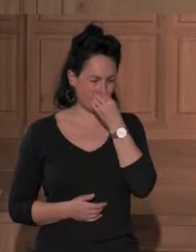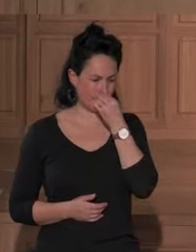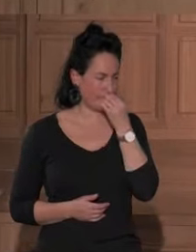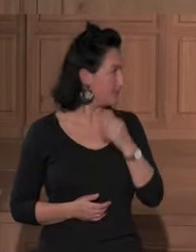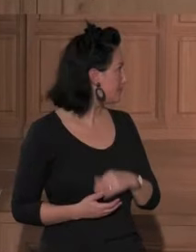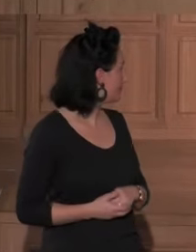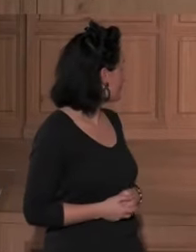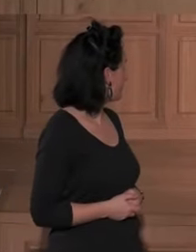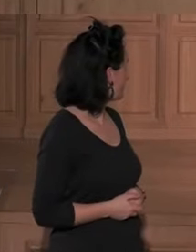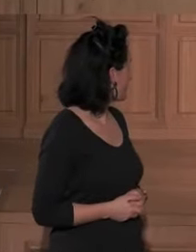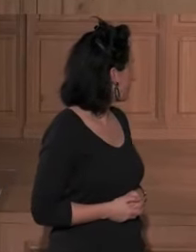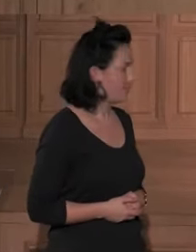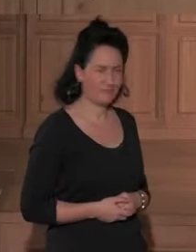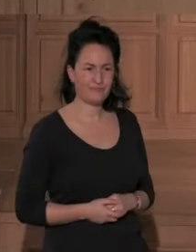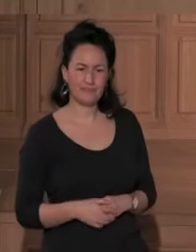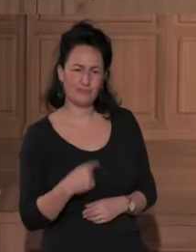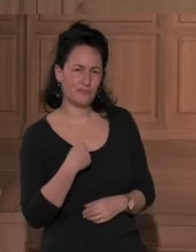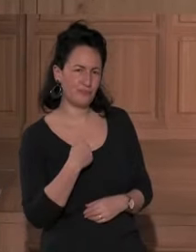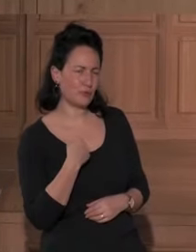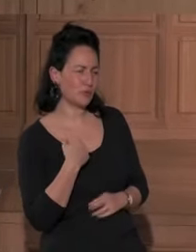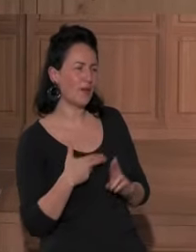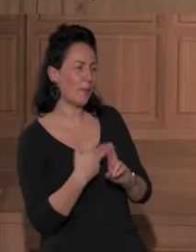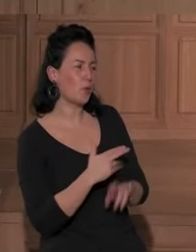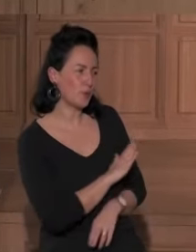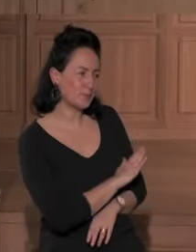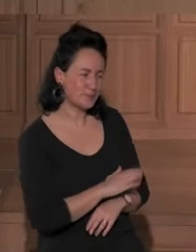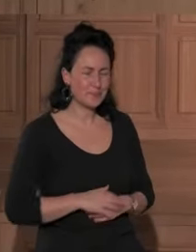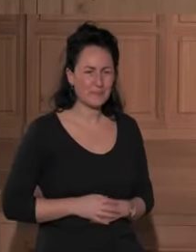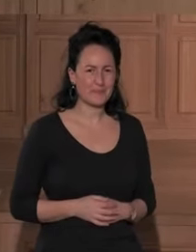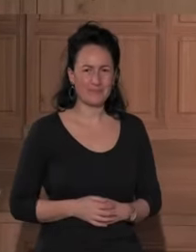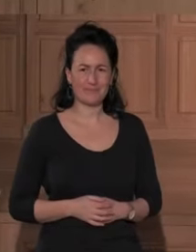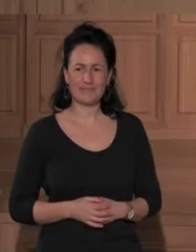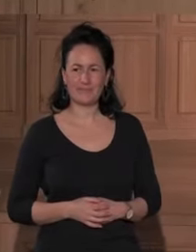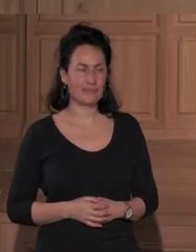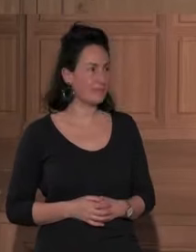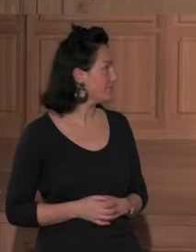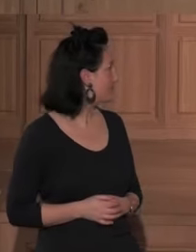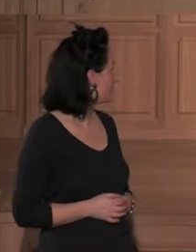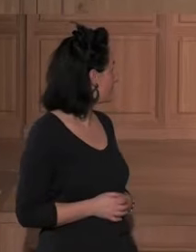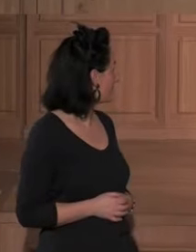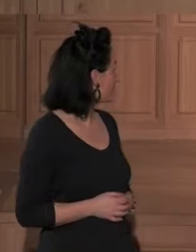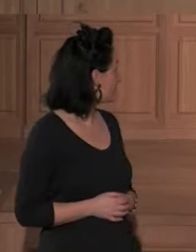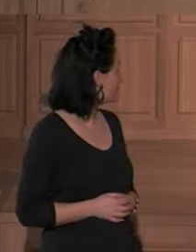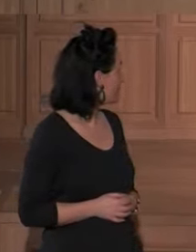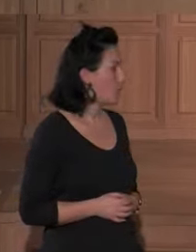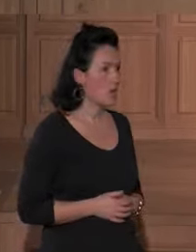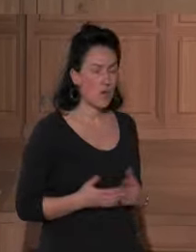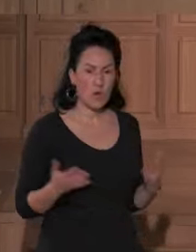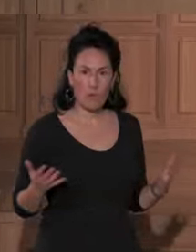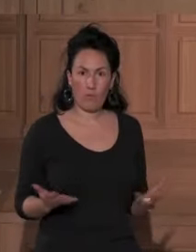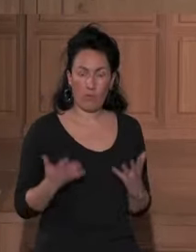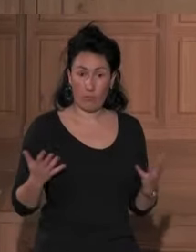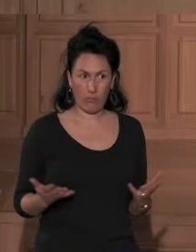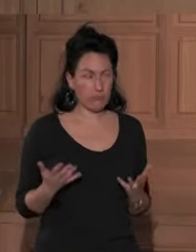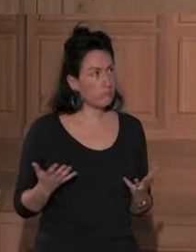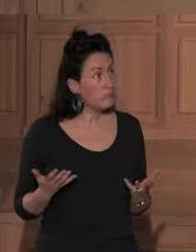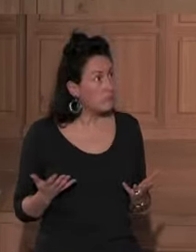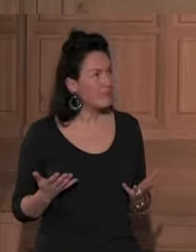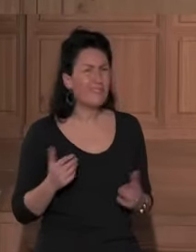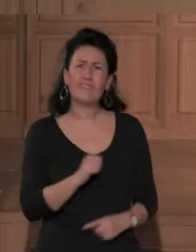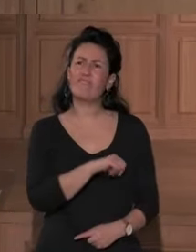Tu vas répondre. Hein. Tous les deux, Daoud. C'est pas de quoi je suis fier, mais ouais. Je me suis jamais. D'abord, je sais même